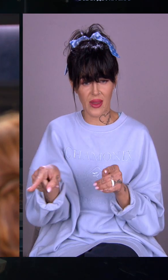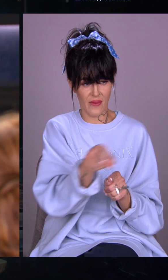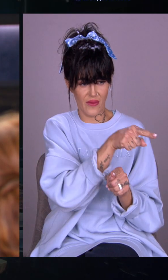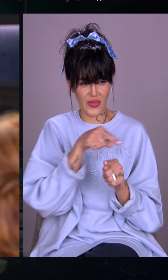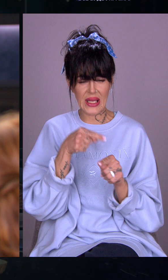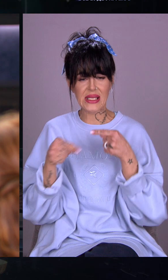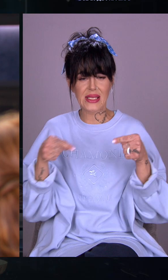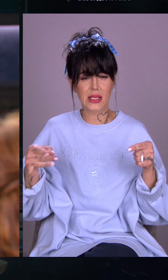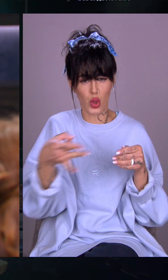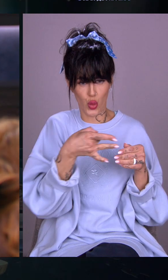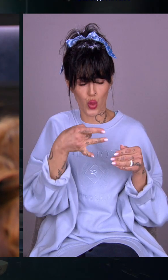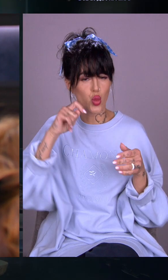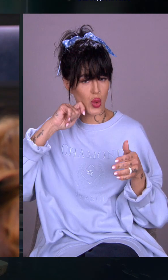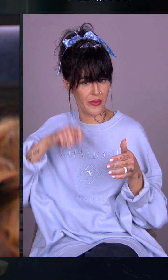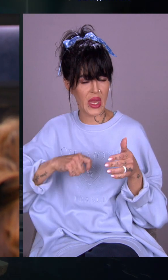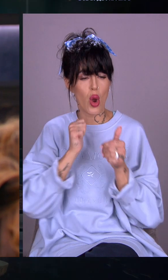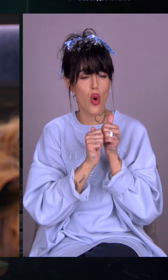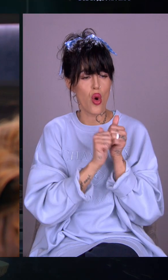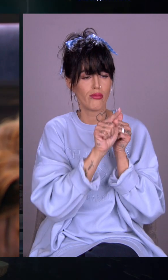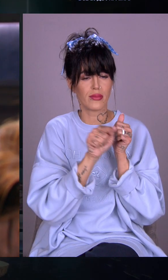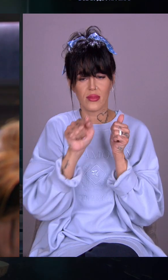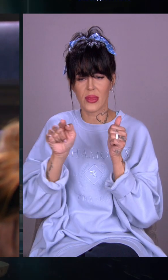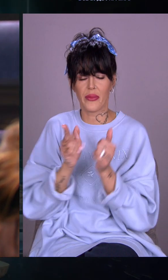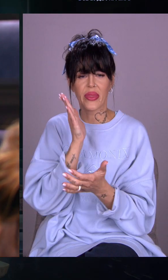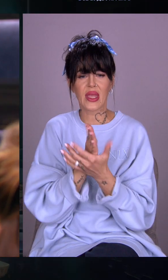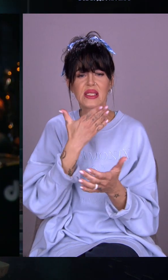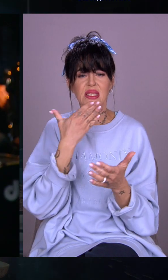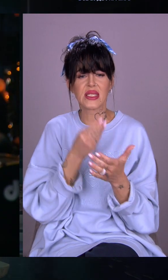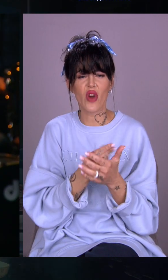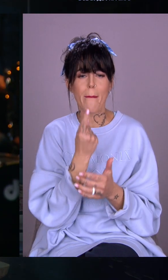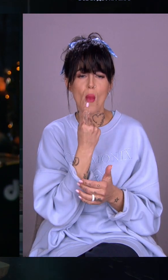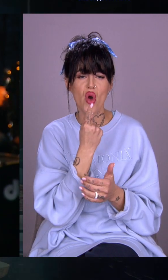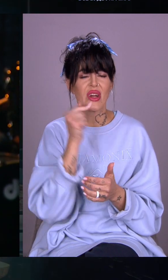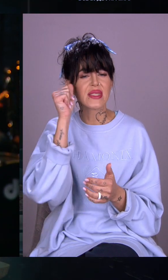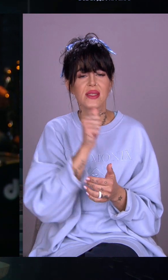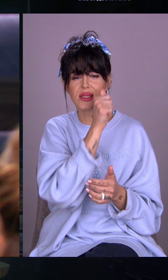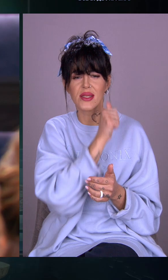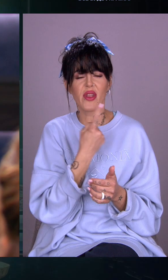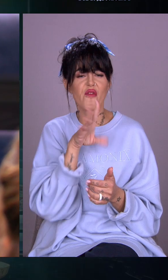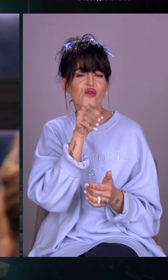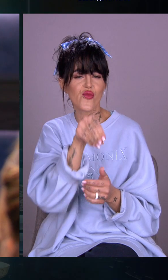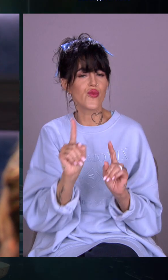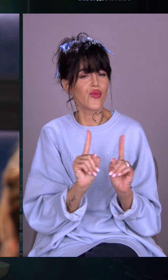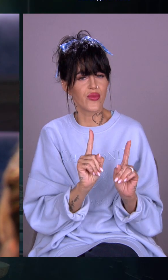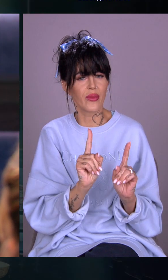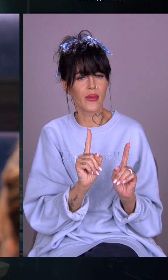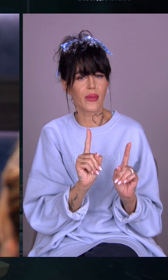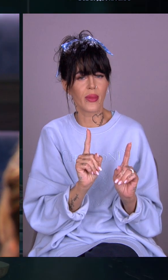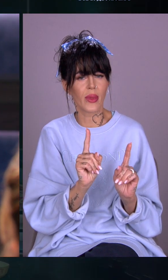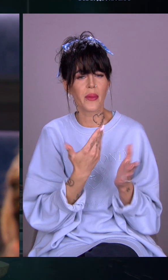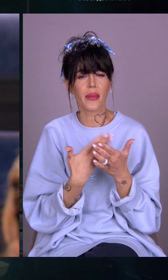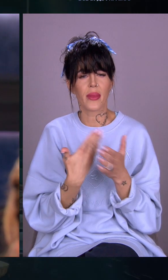України і знаєте, що в кожному є, скажімо так, свої мовні секрети. Так? Ну, наприклад, знаєте, що таке